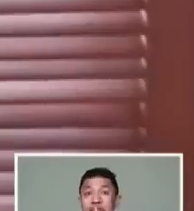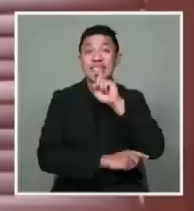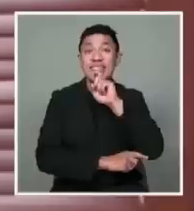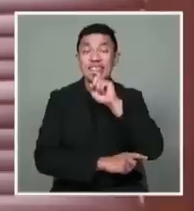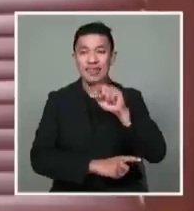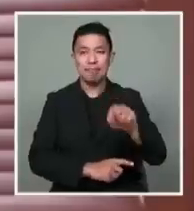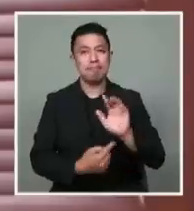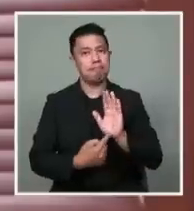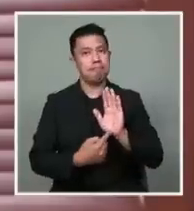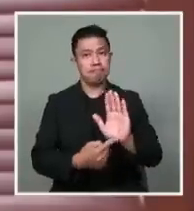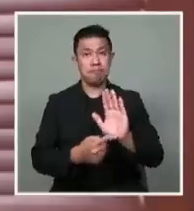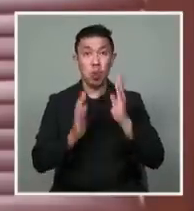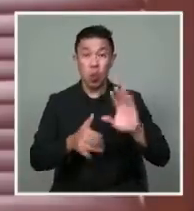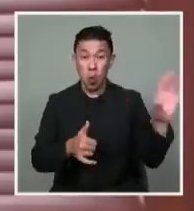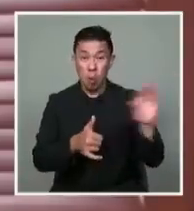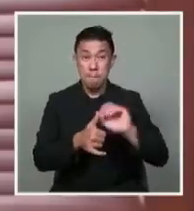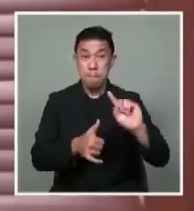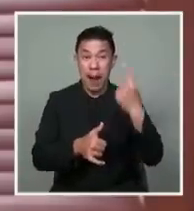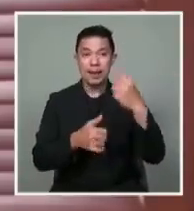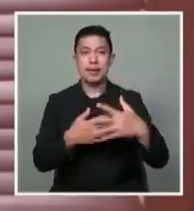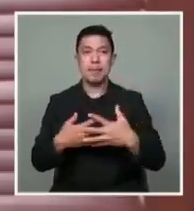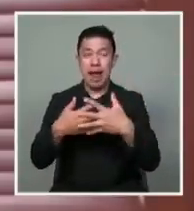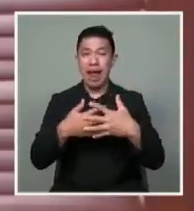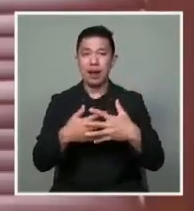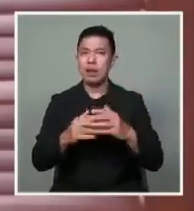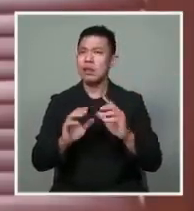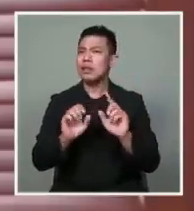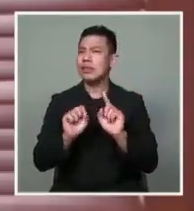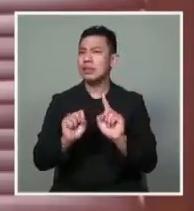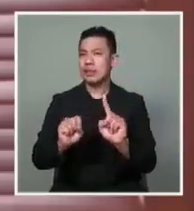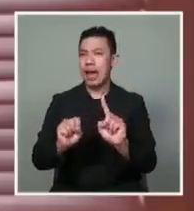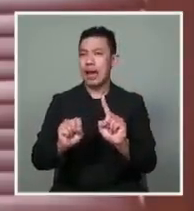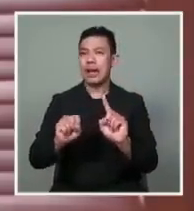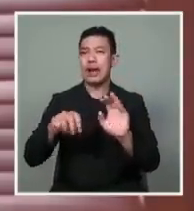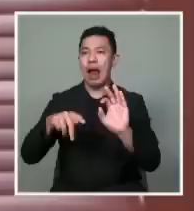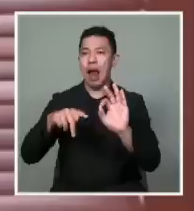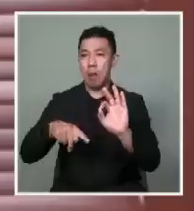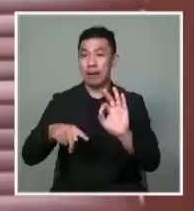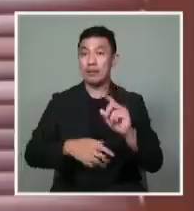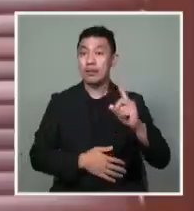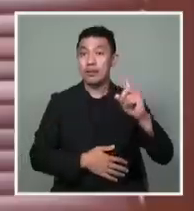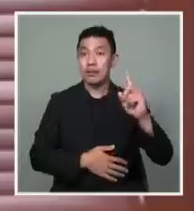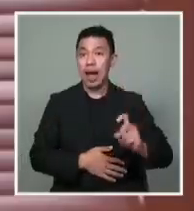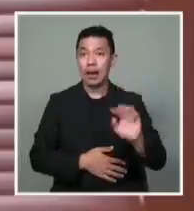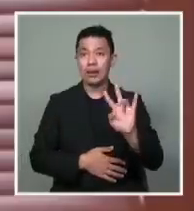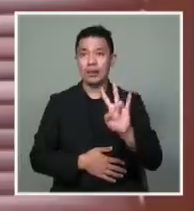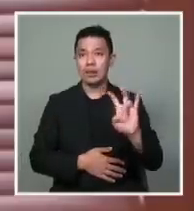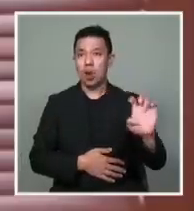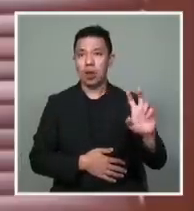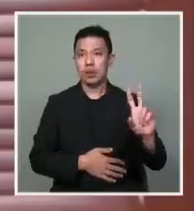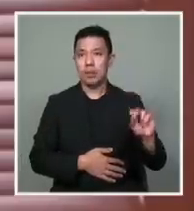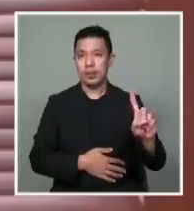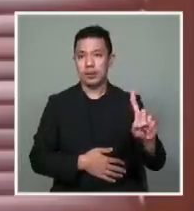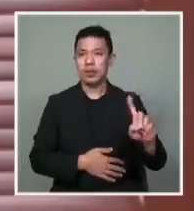านะคะมีการยืนยันจำนวนผู้ติดเชื้อรายใหม่ที่สหรัฐอยู่ที่ประมาณ 109,000 กว่าคนค่ะแล้วก็เสียชีวิต731รายนะ